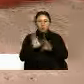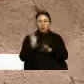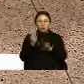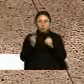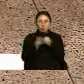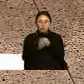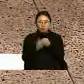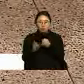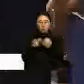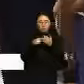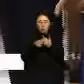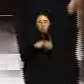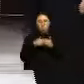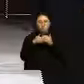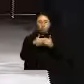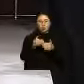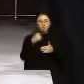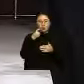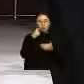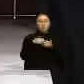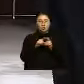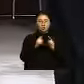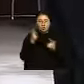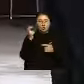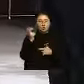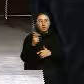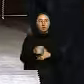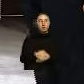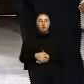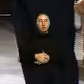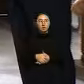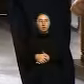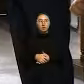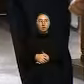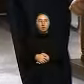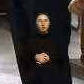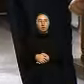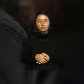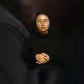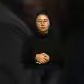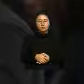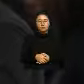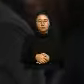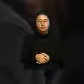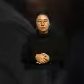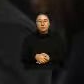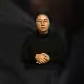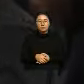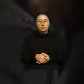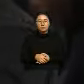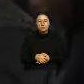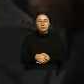예정이어서 추진 과정이 순탄치만은 않을 전망입니다 딜 i've 서울 경기 케이블 티비 전진합니다